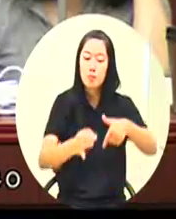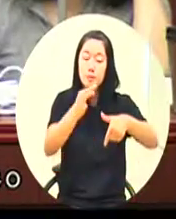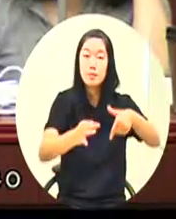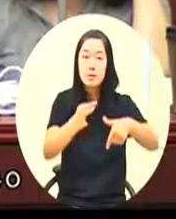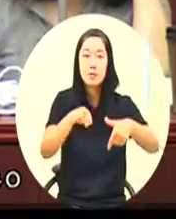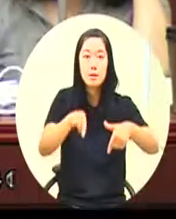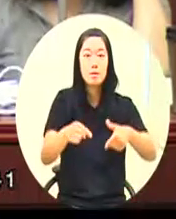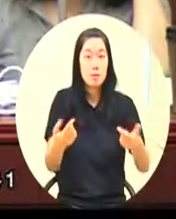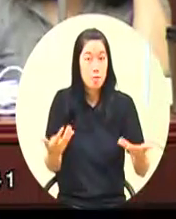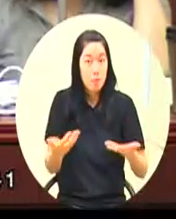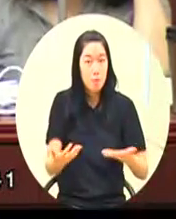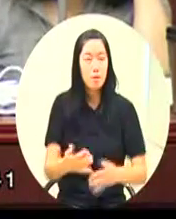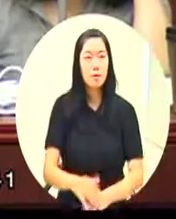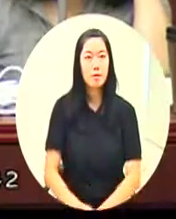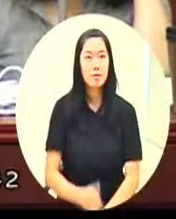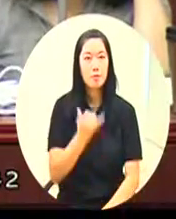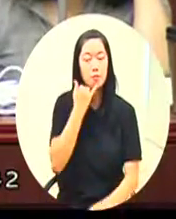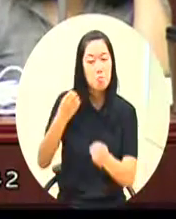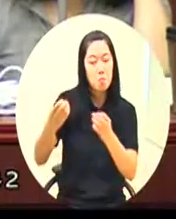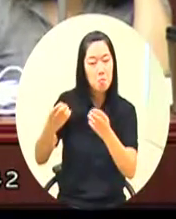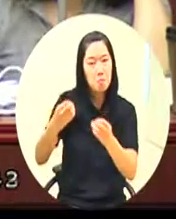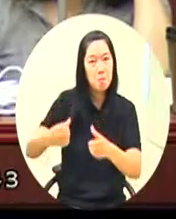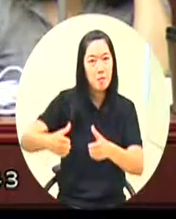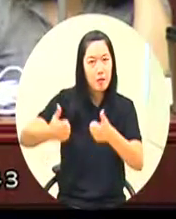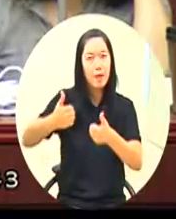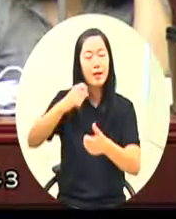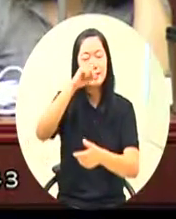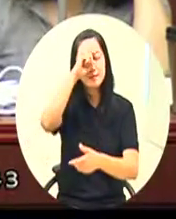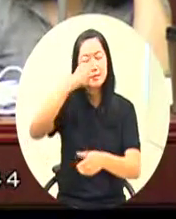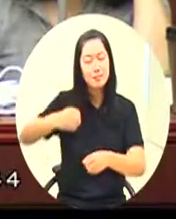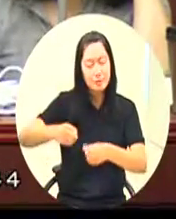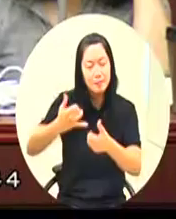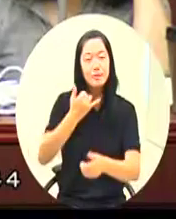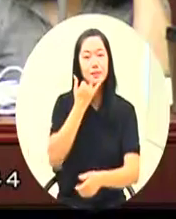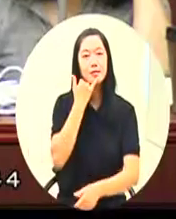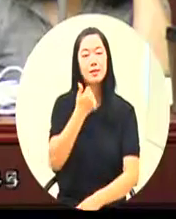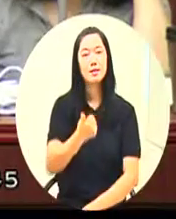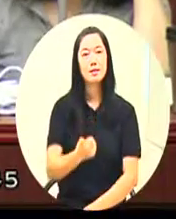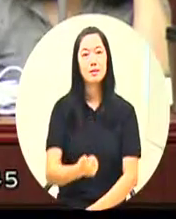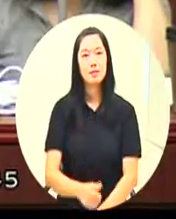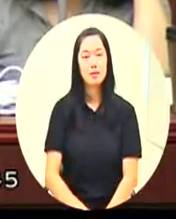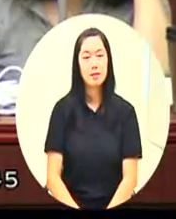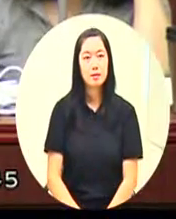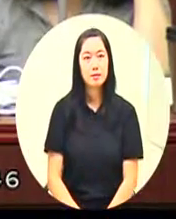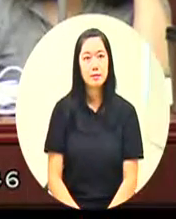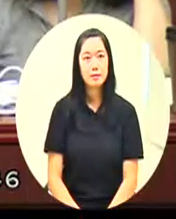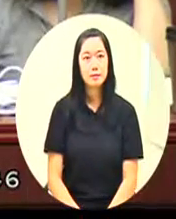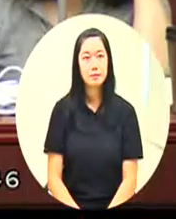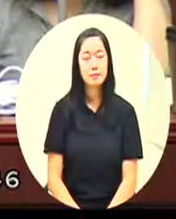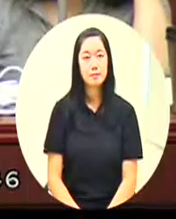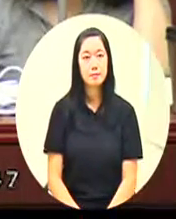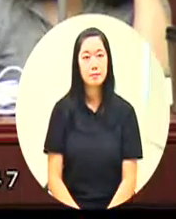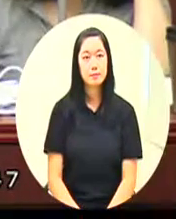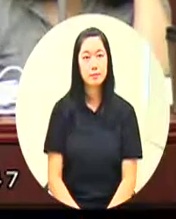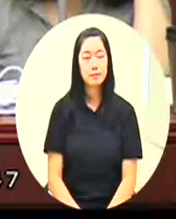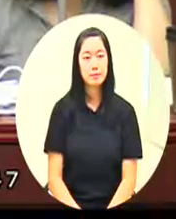分，我们能够来互相的做一些互相的沟通了解。